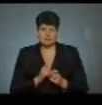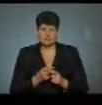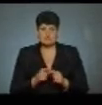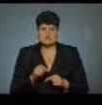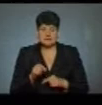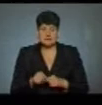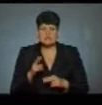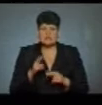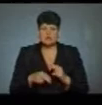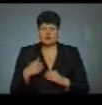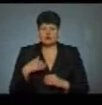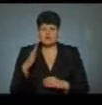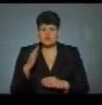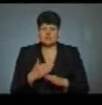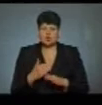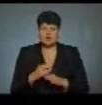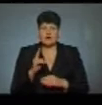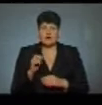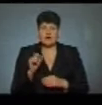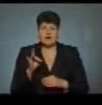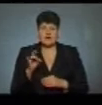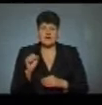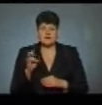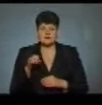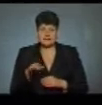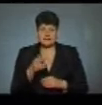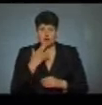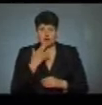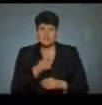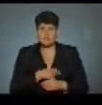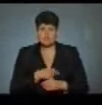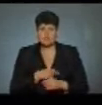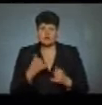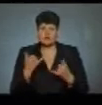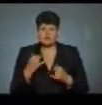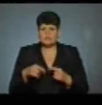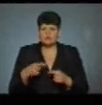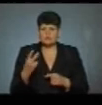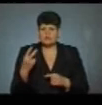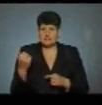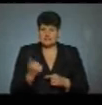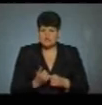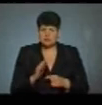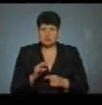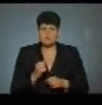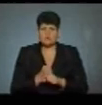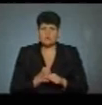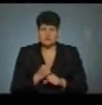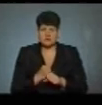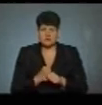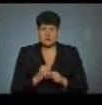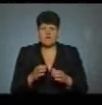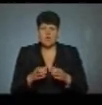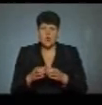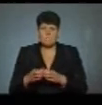Закінчили голосуванням за частковий карантин для народних депутатів. Проголосували, що віднині наступні 2 тижні парламентарі будуть працювати в